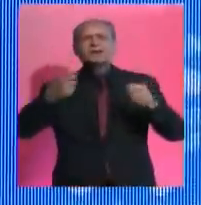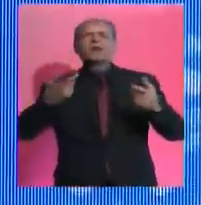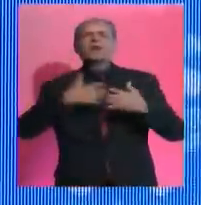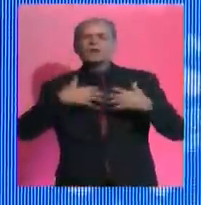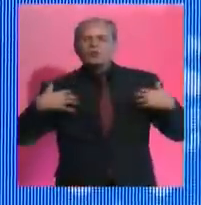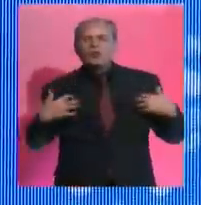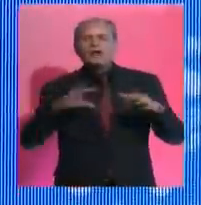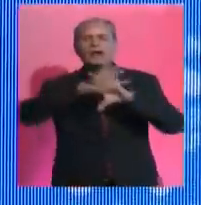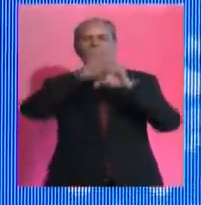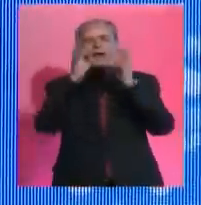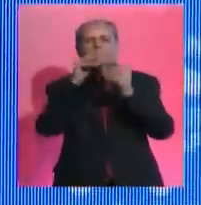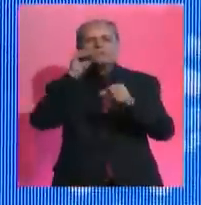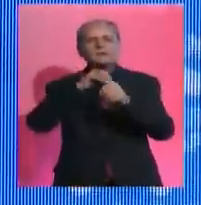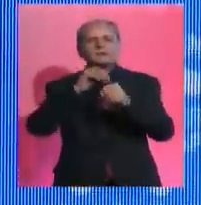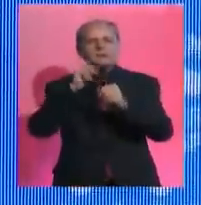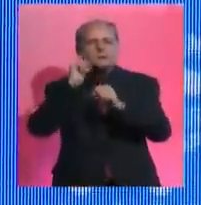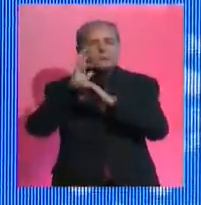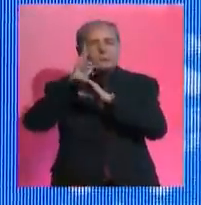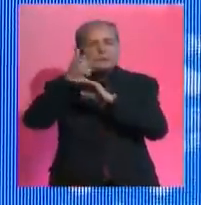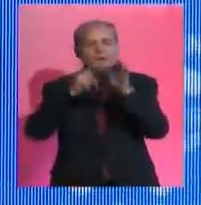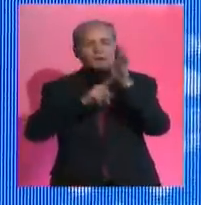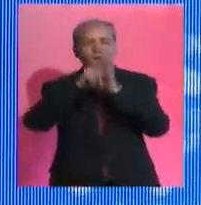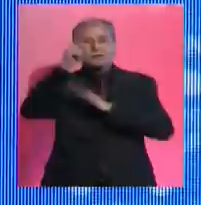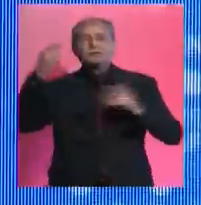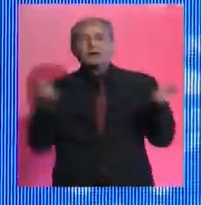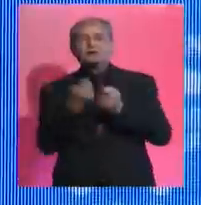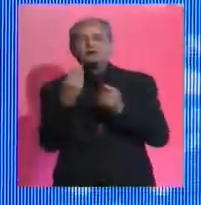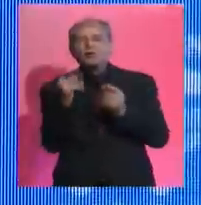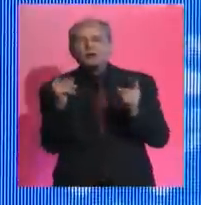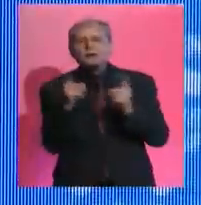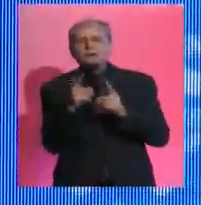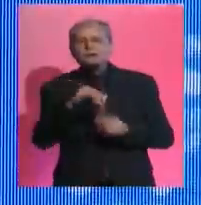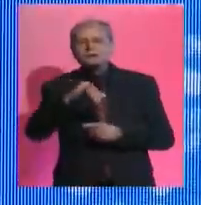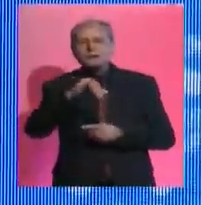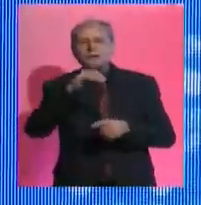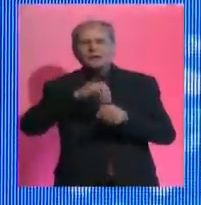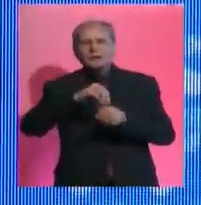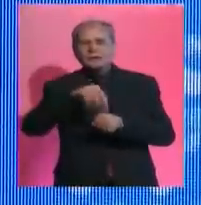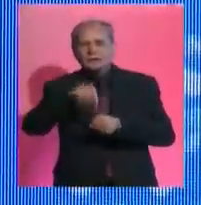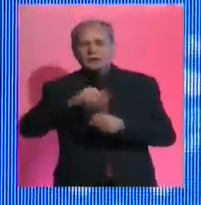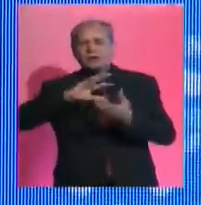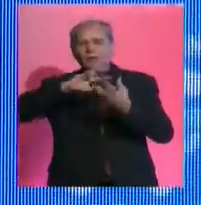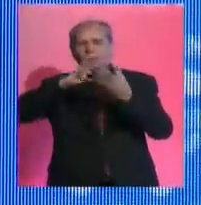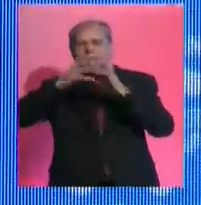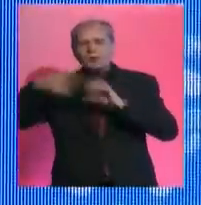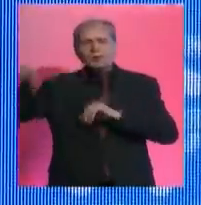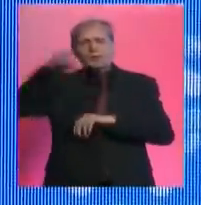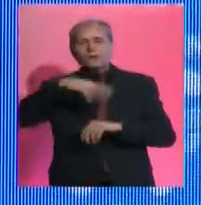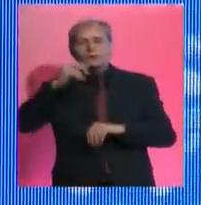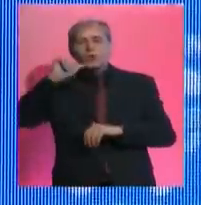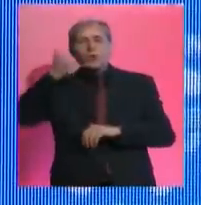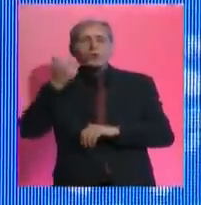her alanda başlatılan Kalkınma hamleleri ile çok kısa bir süre sürede dünyanın